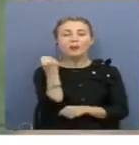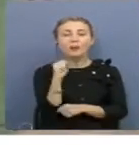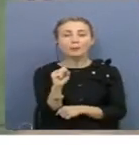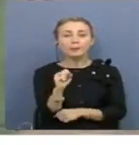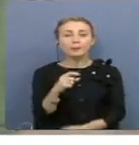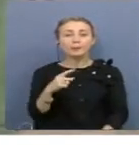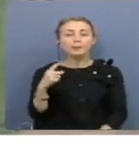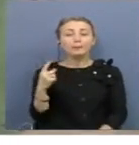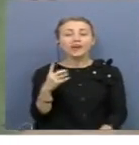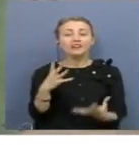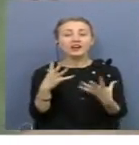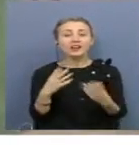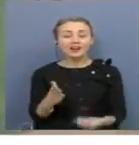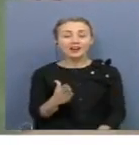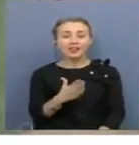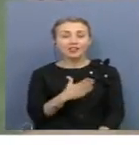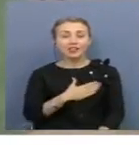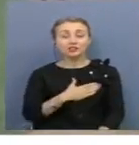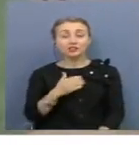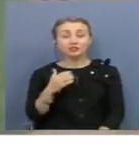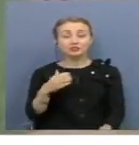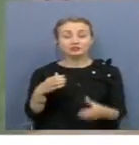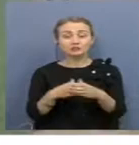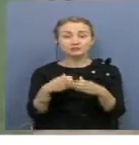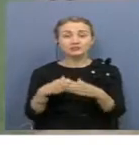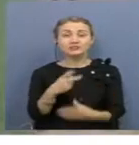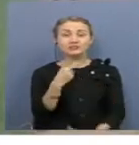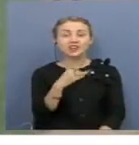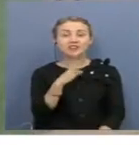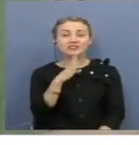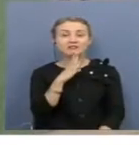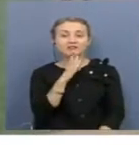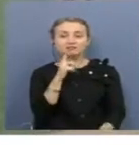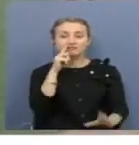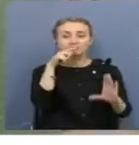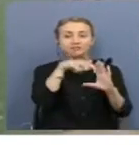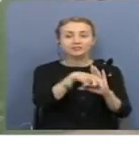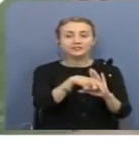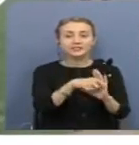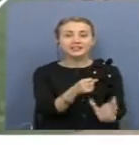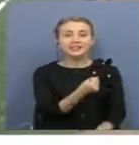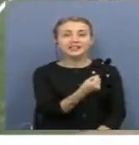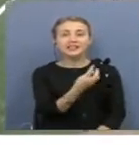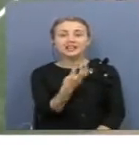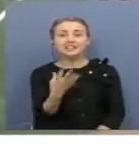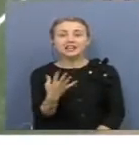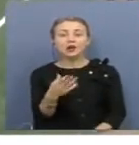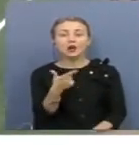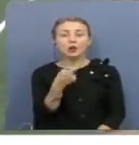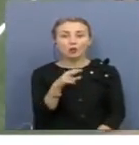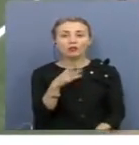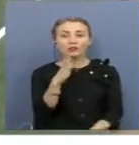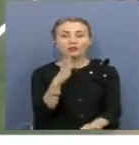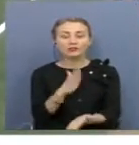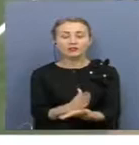шапшаңдығымен, допты тебу шеберлігімен дараланып көзге түсуде. Бүгінгі қарсыластары Нұрсұлтан қаласынан келген